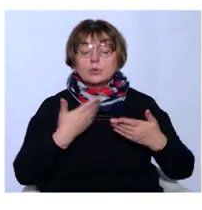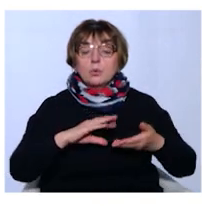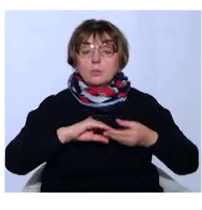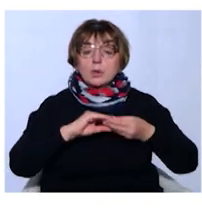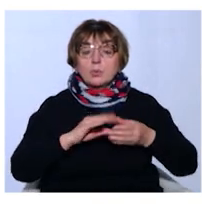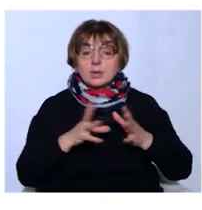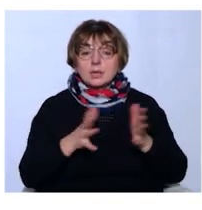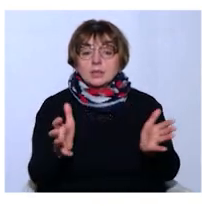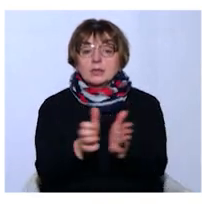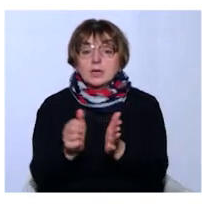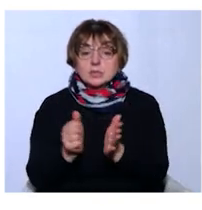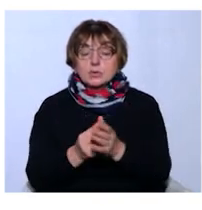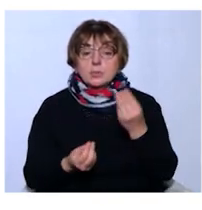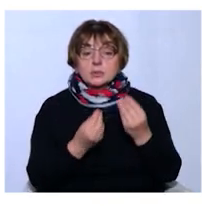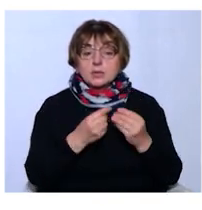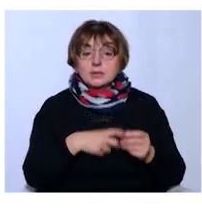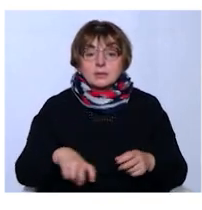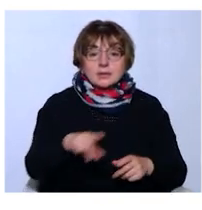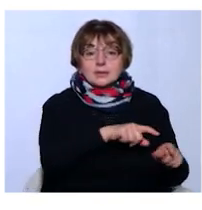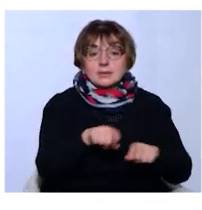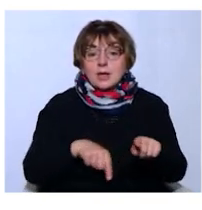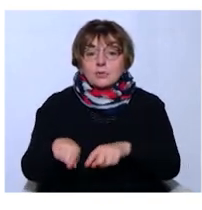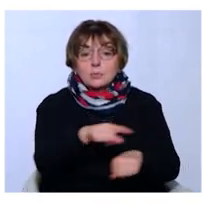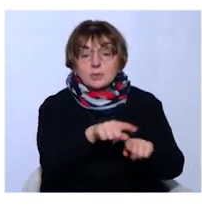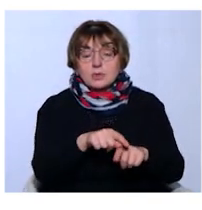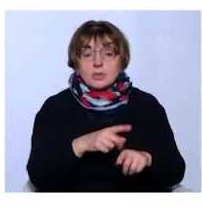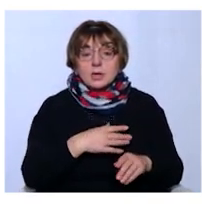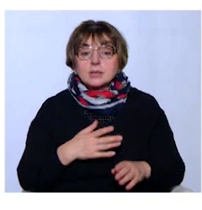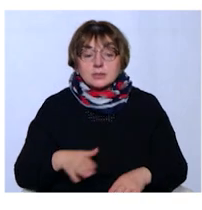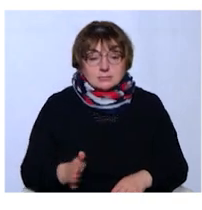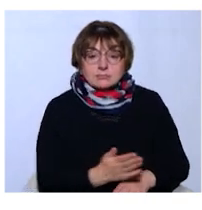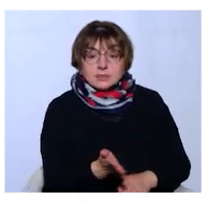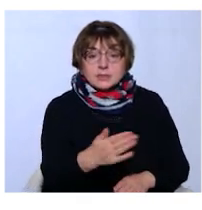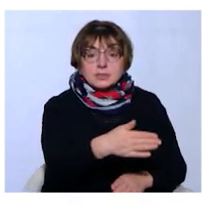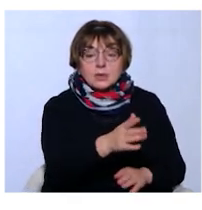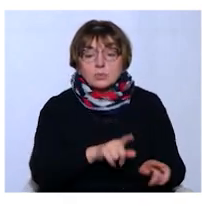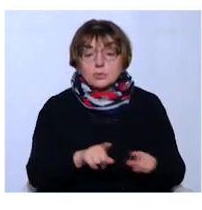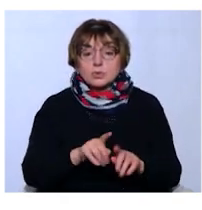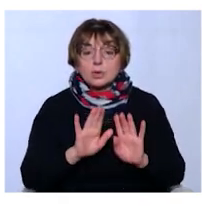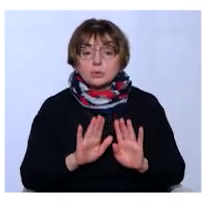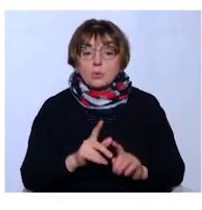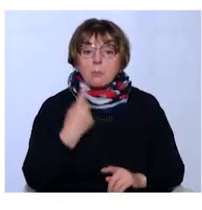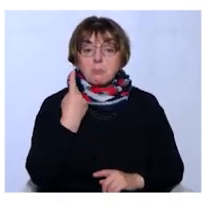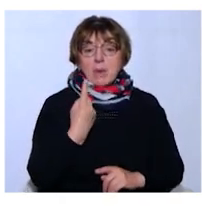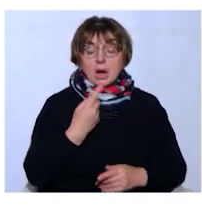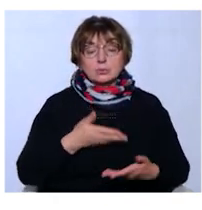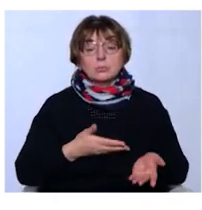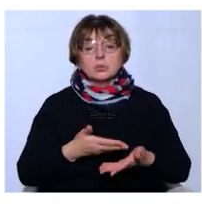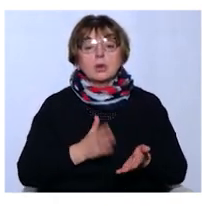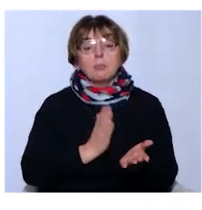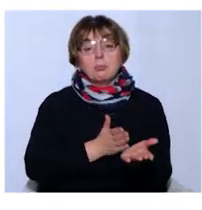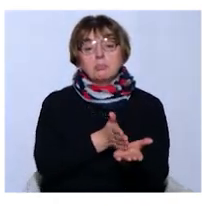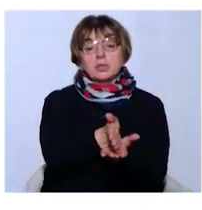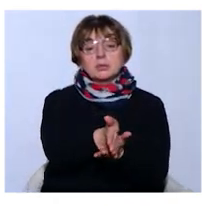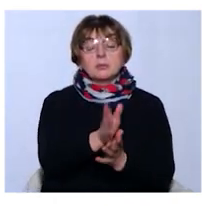ერთად დაჭერობანას თამაშობ, დარბიხარ აქეთ-იქით. ეს ზიგზაგური მოძრაობაა. თუ მარტო მიდიხარ, პირდაპირ